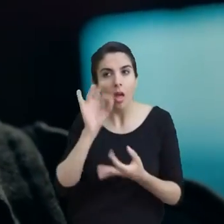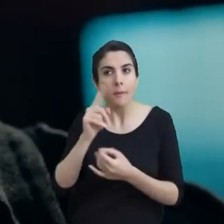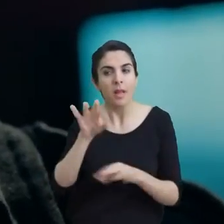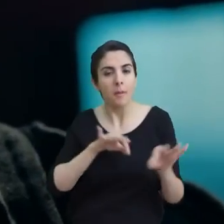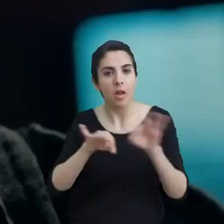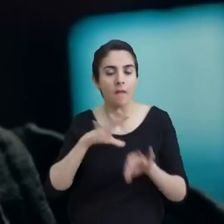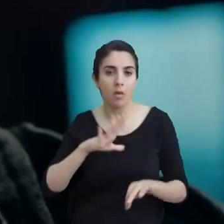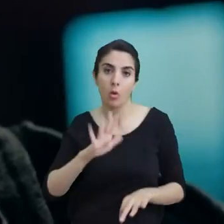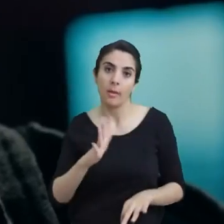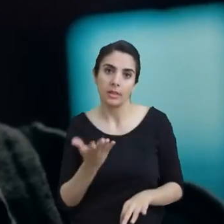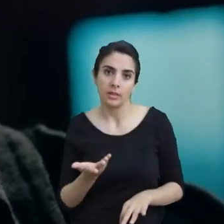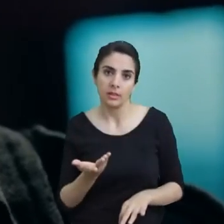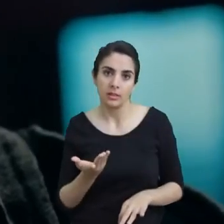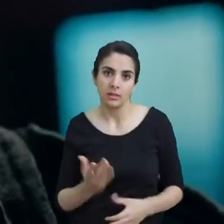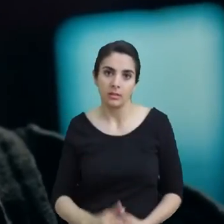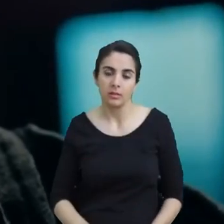düzeni olmalı.